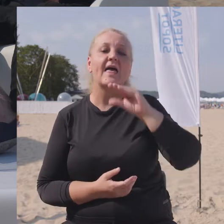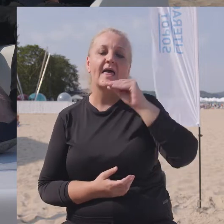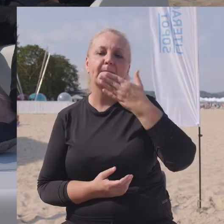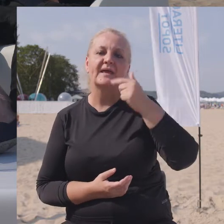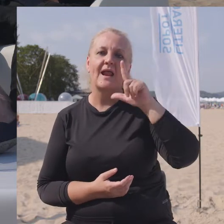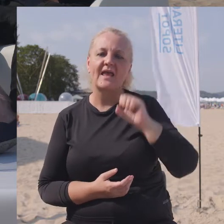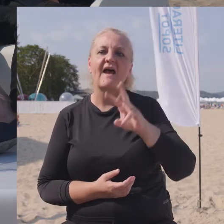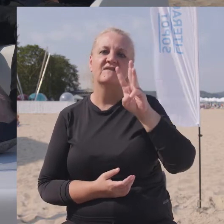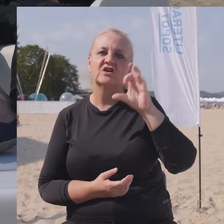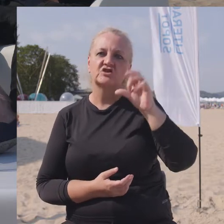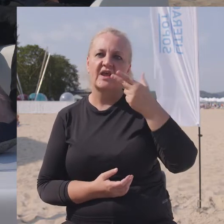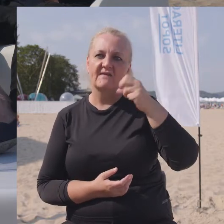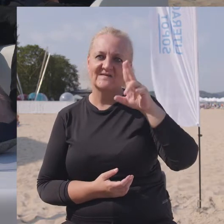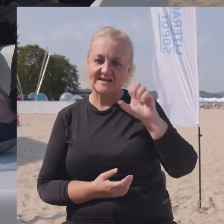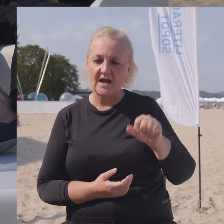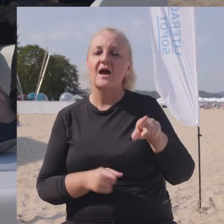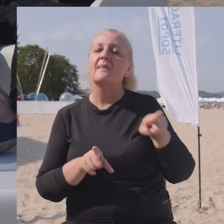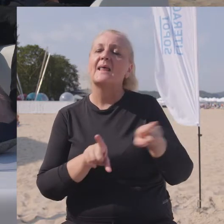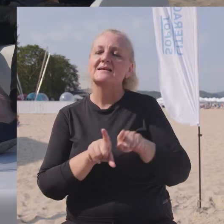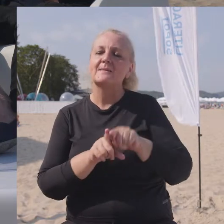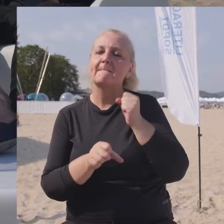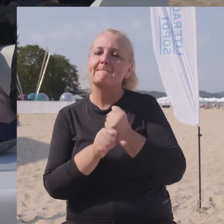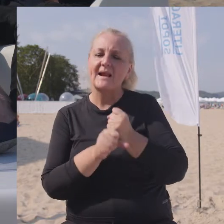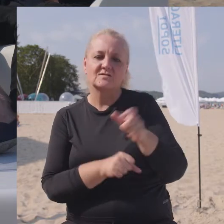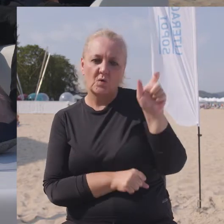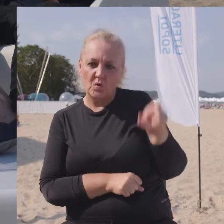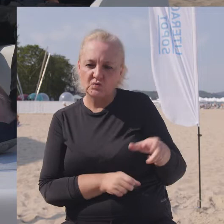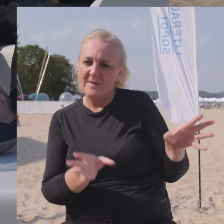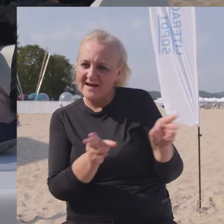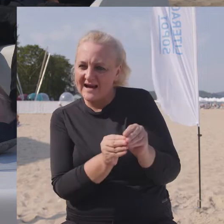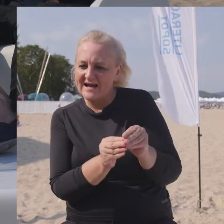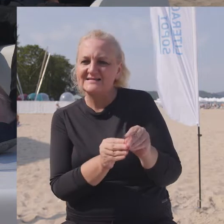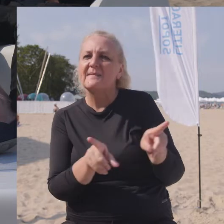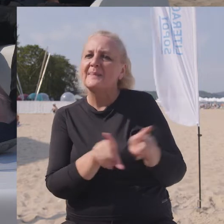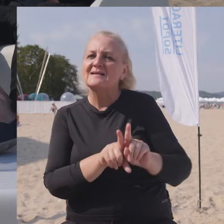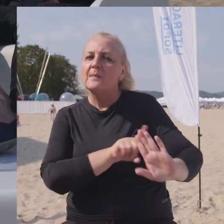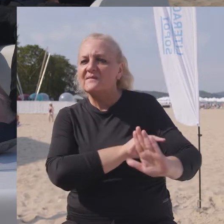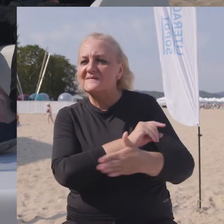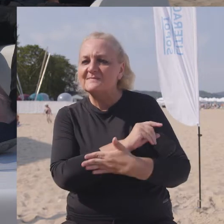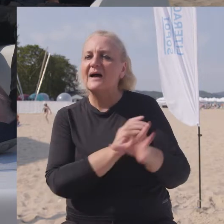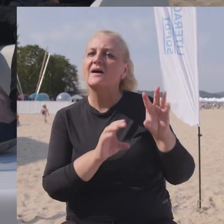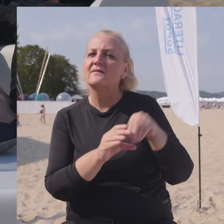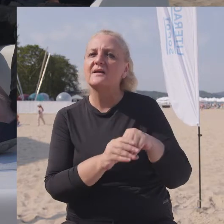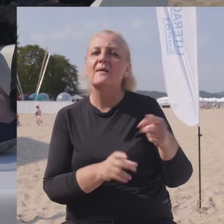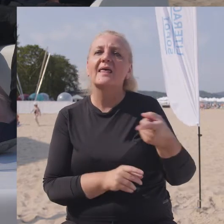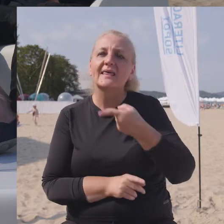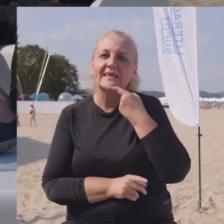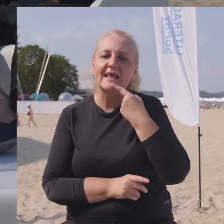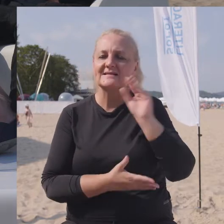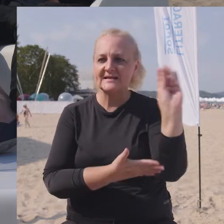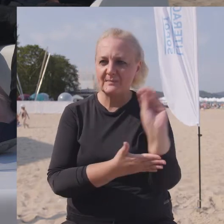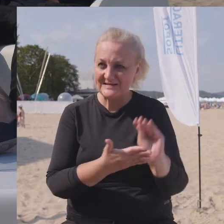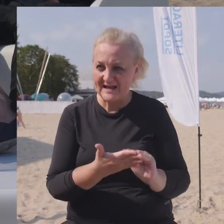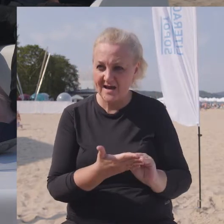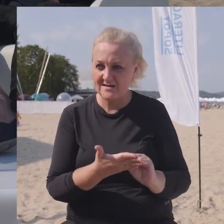Wiśniewską. Mhm. I o pracę z tą osobą i w ogóle o wsparcie, jeżeli chodzi o język